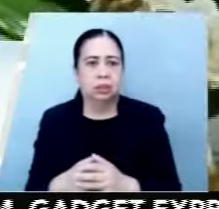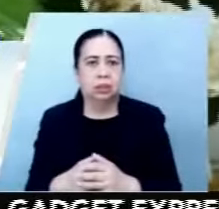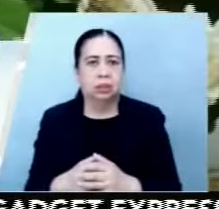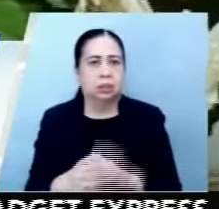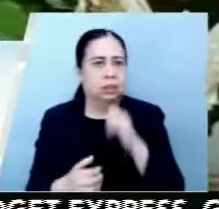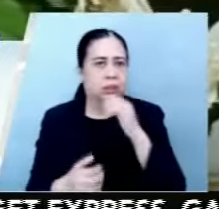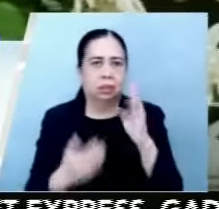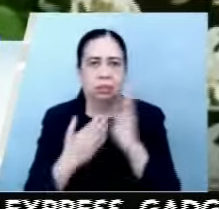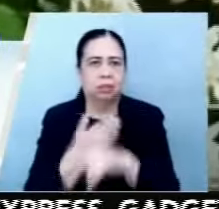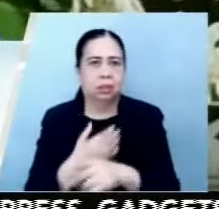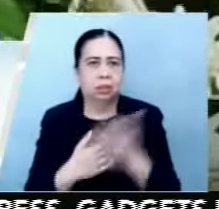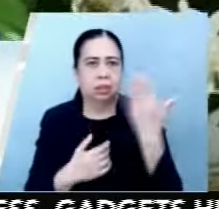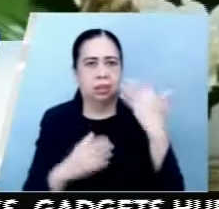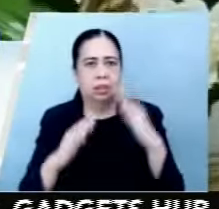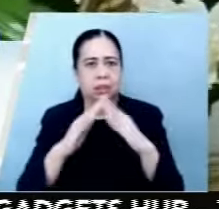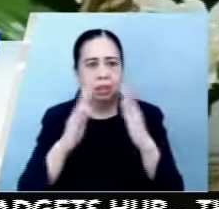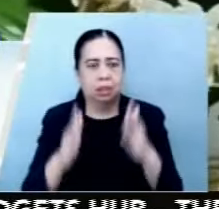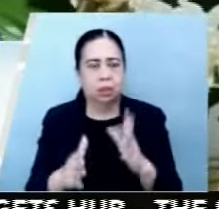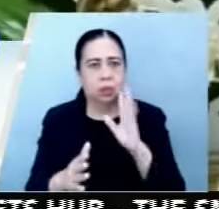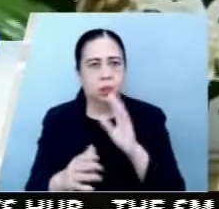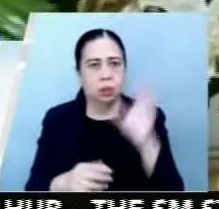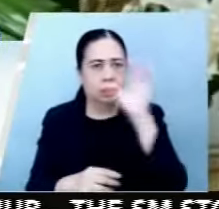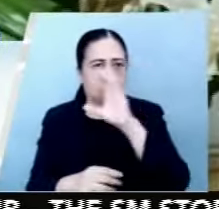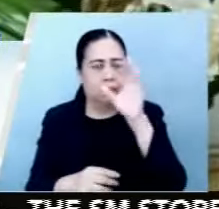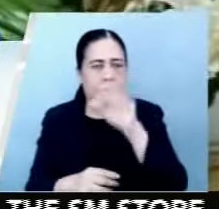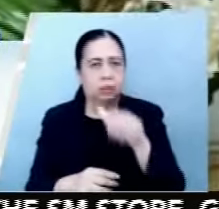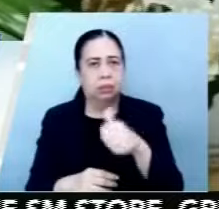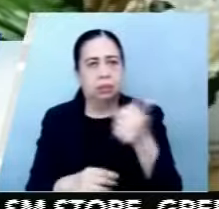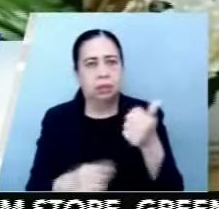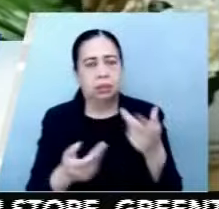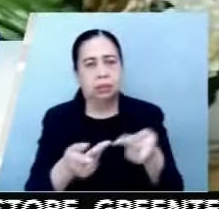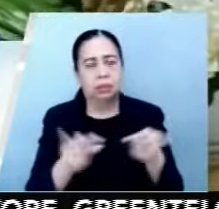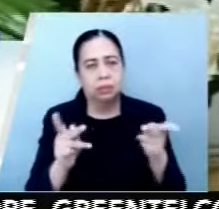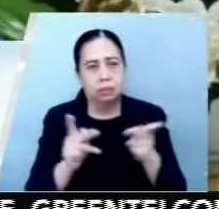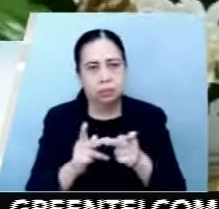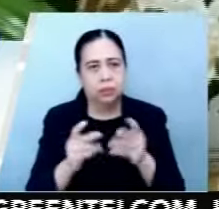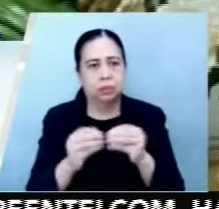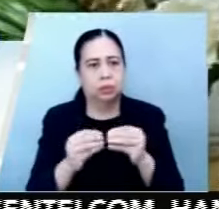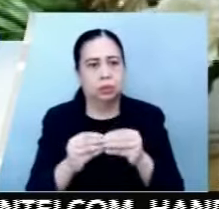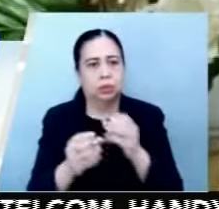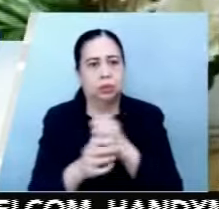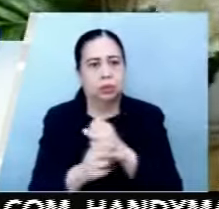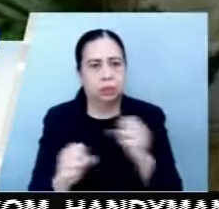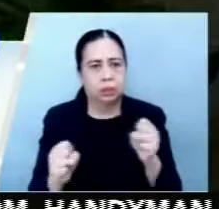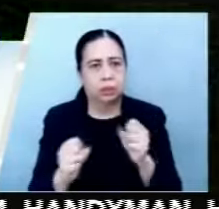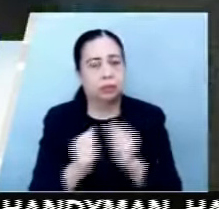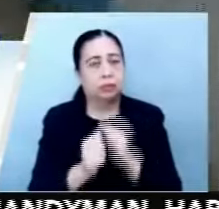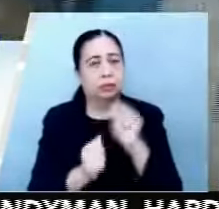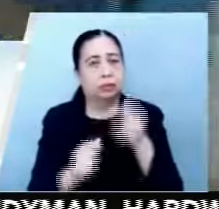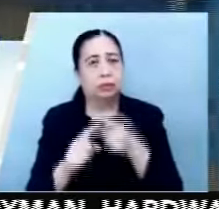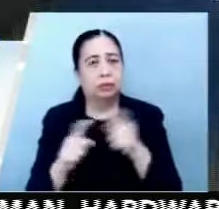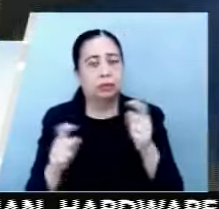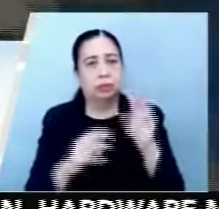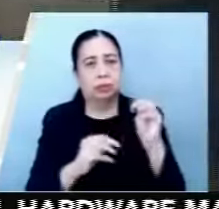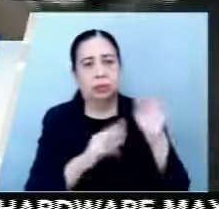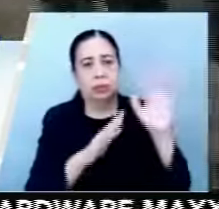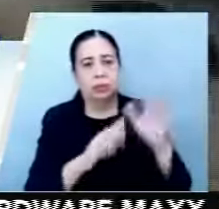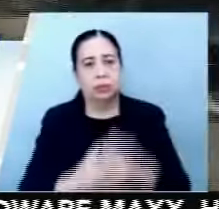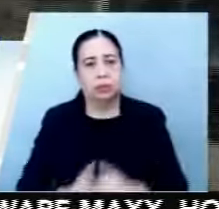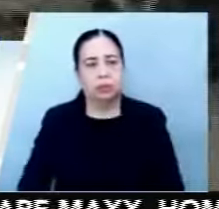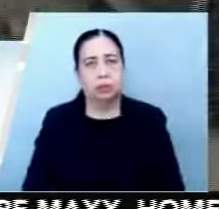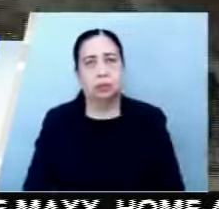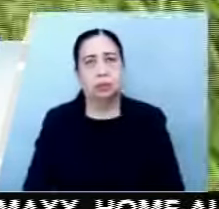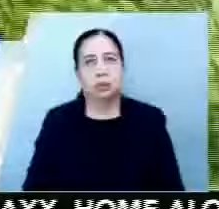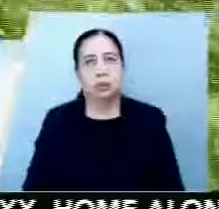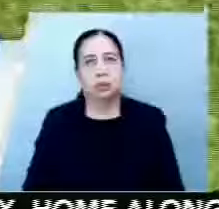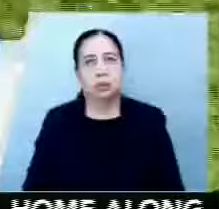dating bahay at maghahanap na lang ng lugar na mas ligtas at malayo sa bundok. Hindi madali